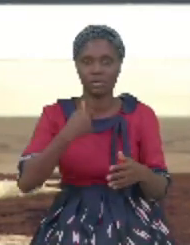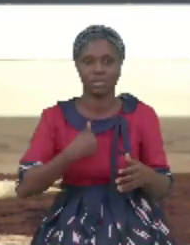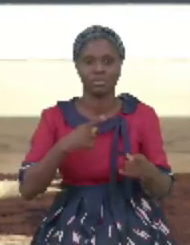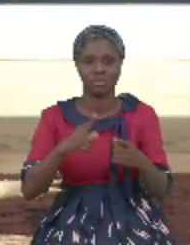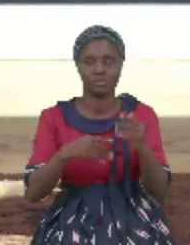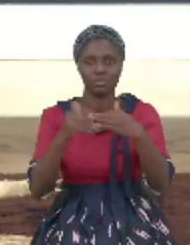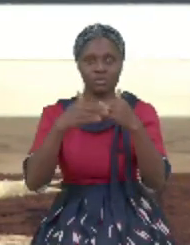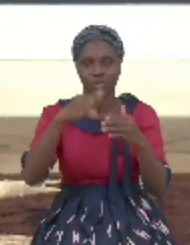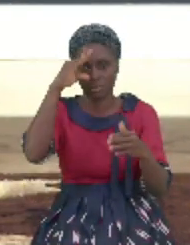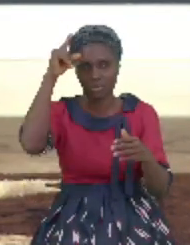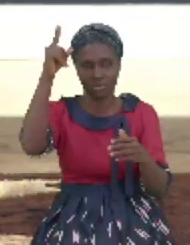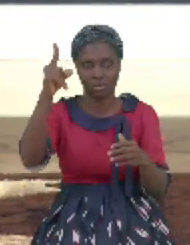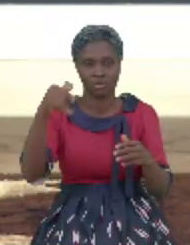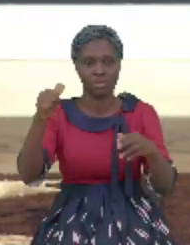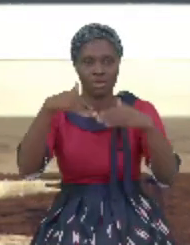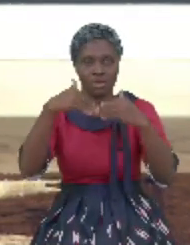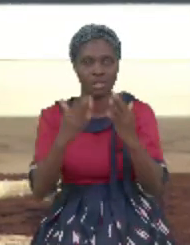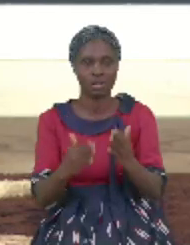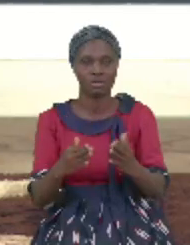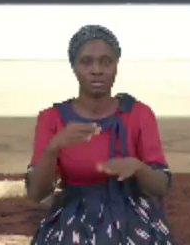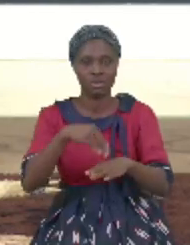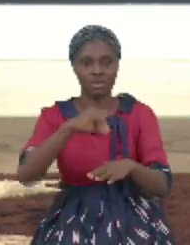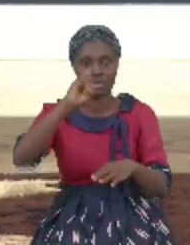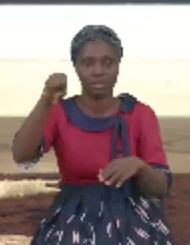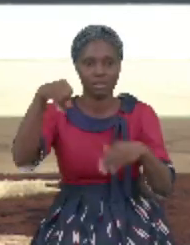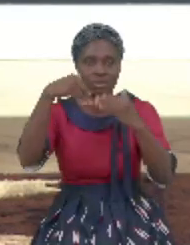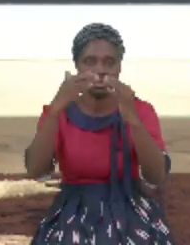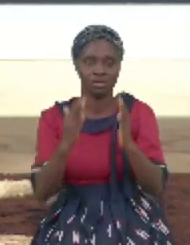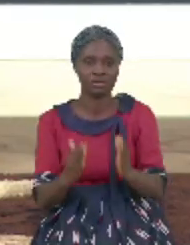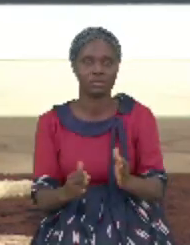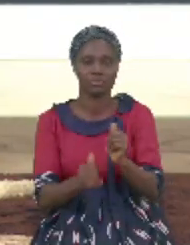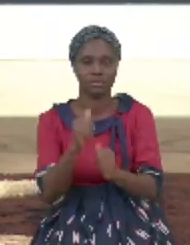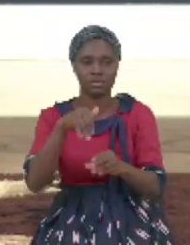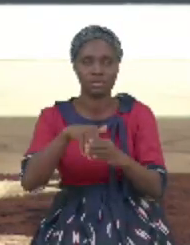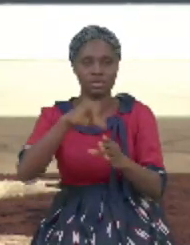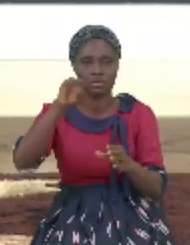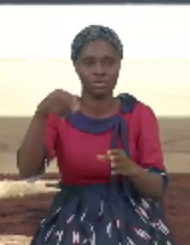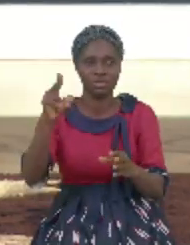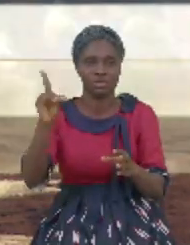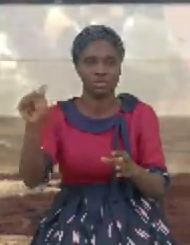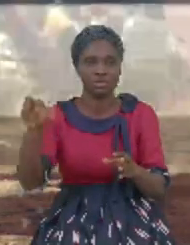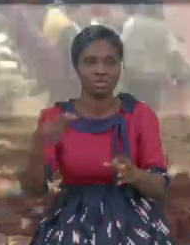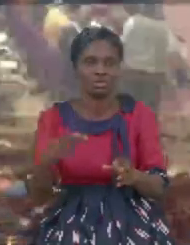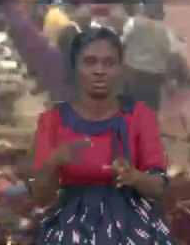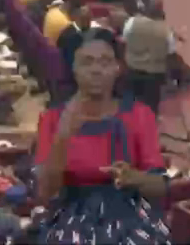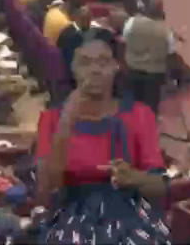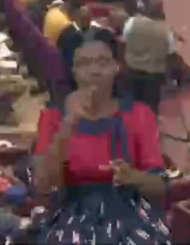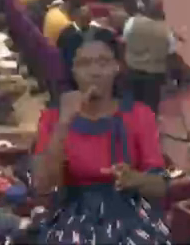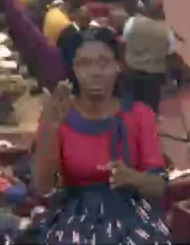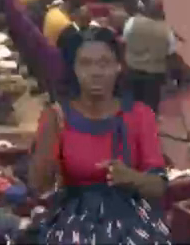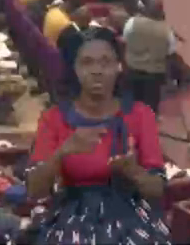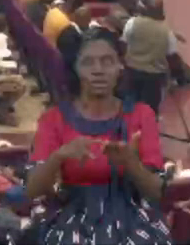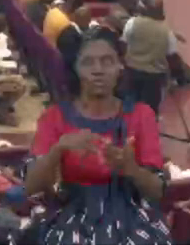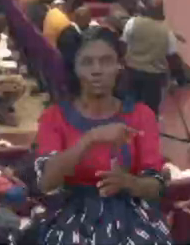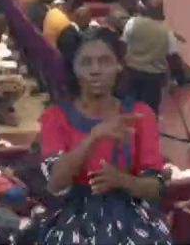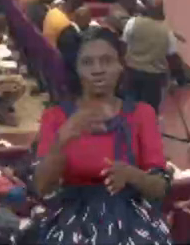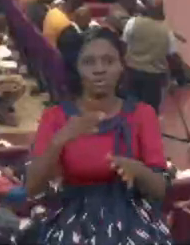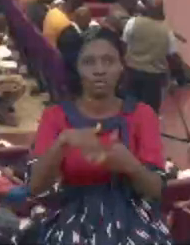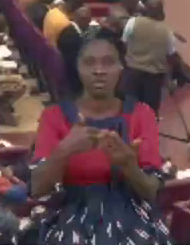et de lui bâtir une maison à Jérusalem en Juda. Qui d'entre vous est de